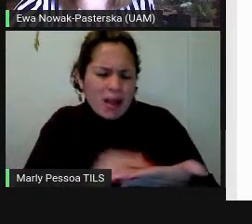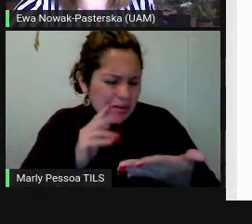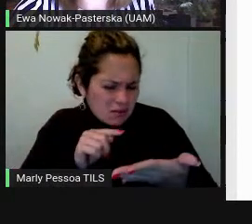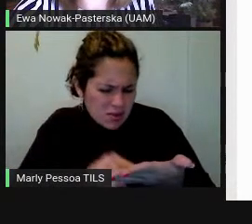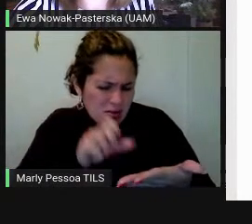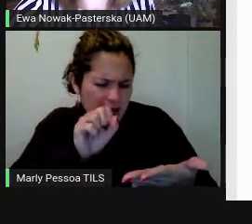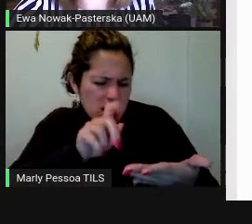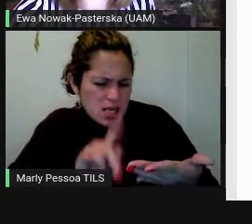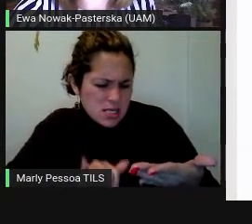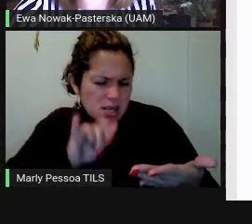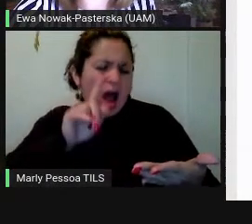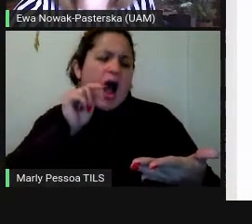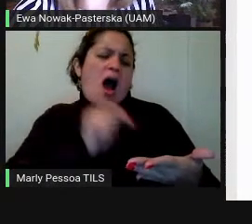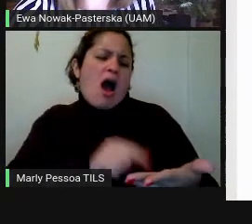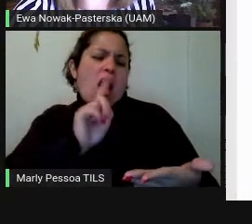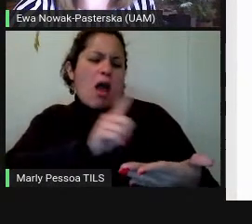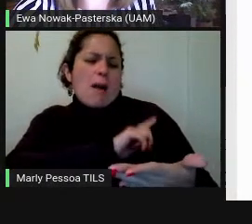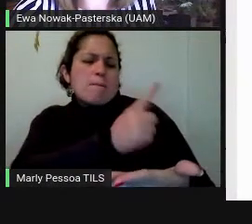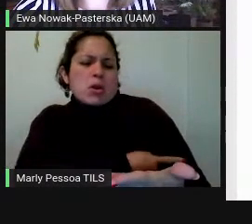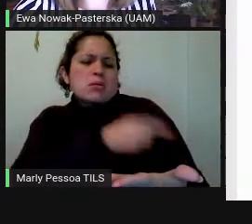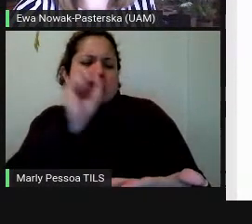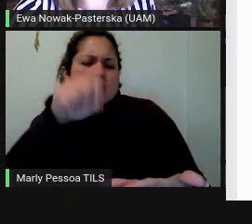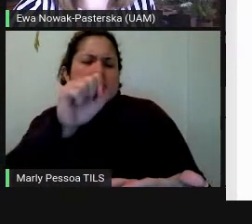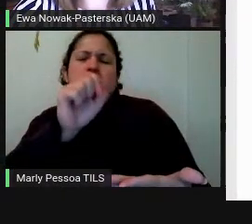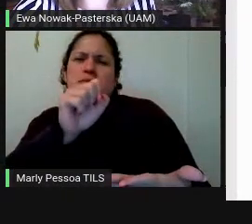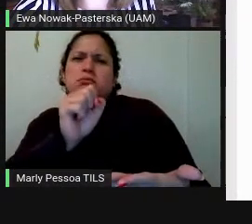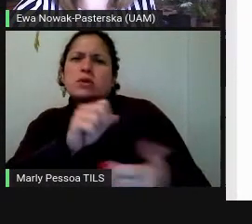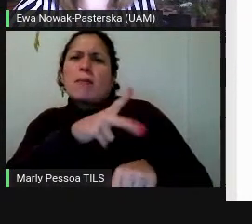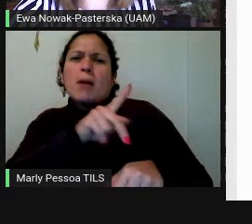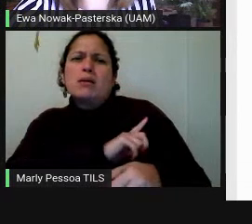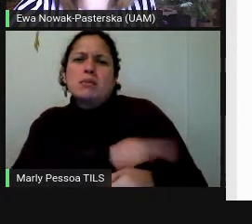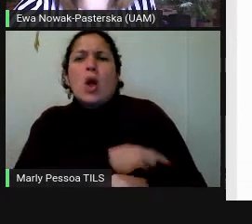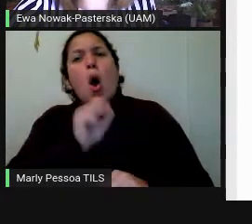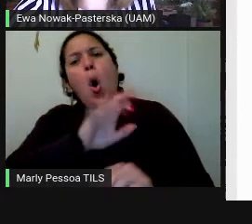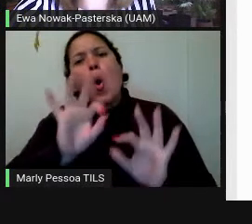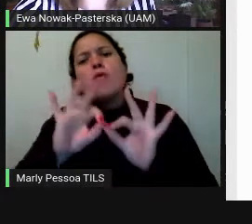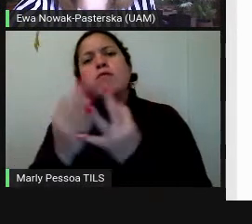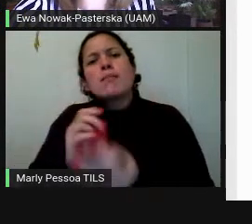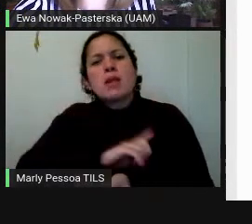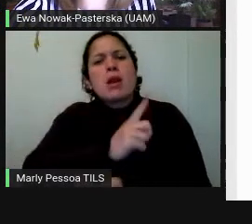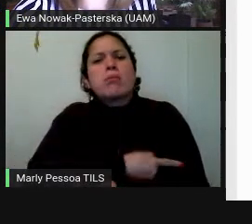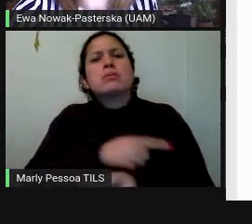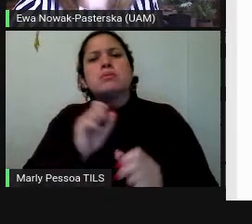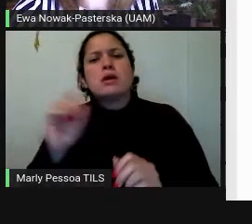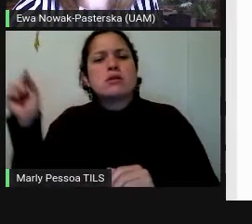supõe que ela é polonesa ou tem ascendência polonesa.